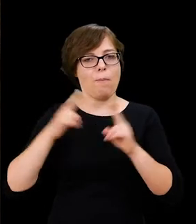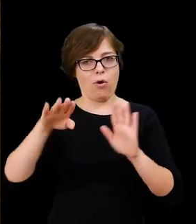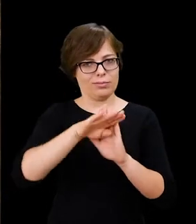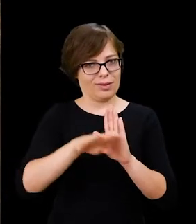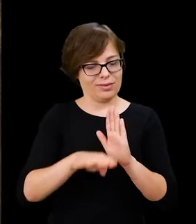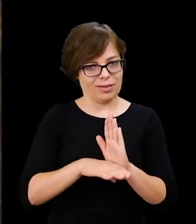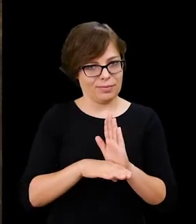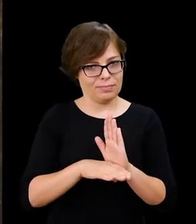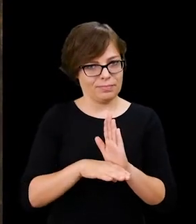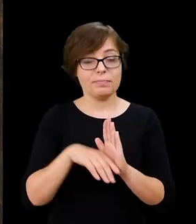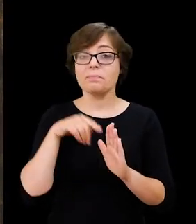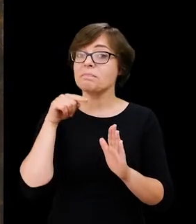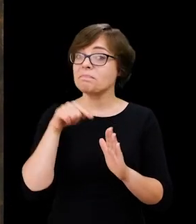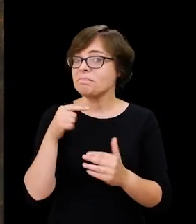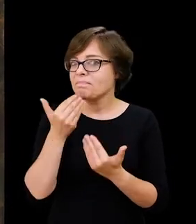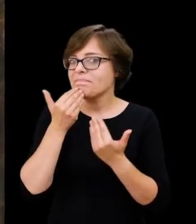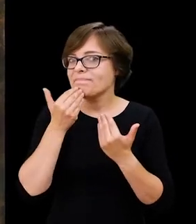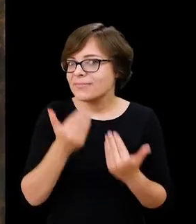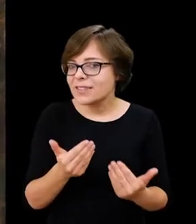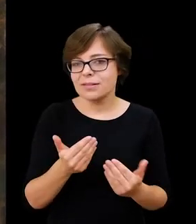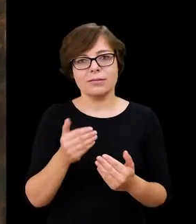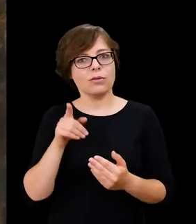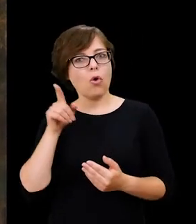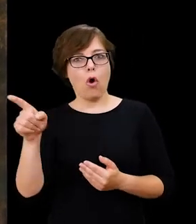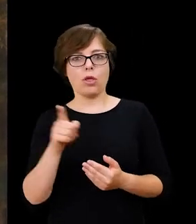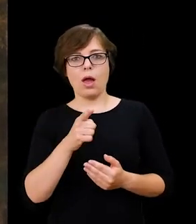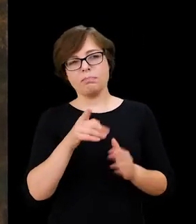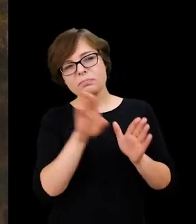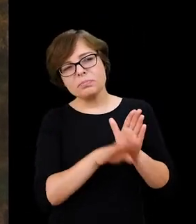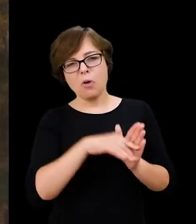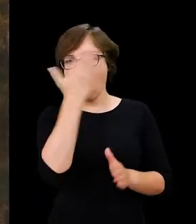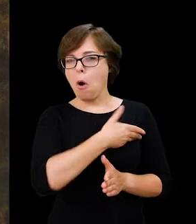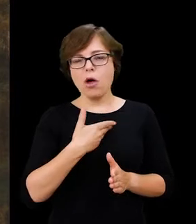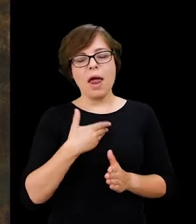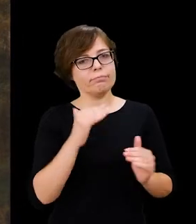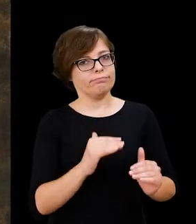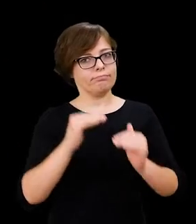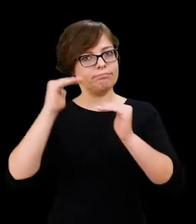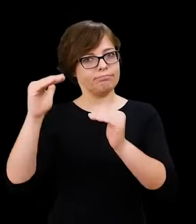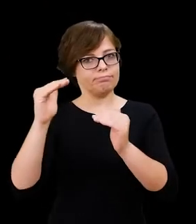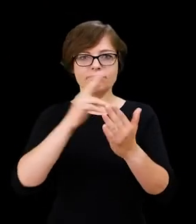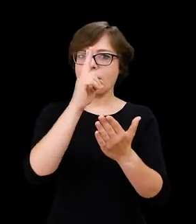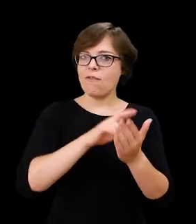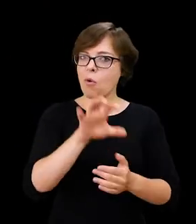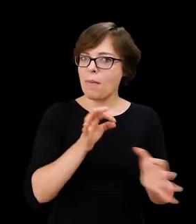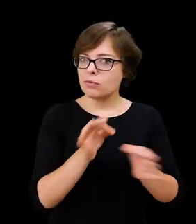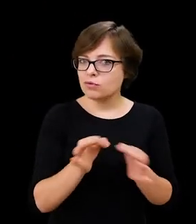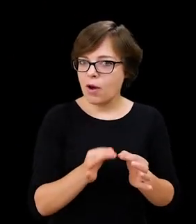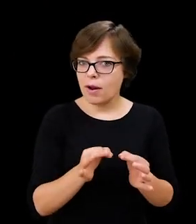epoki. Był to sposób podniesienia rangi portretu do roli malarstwa